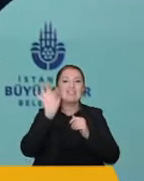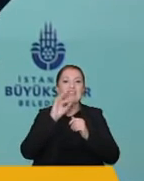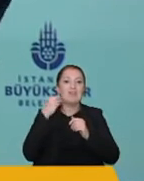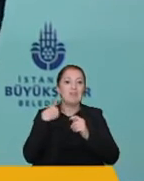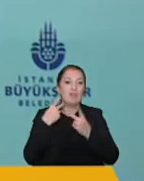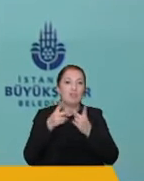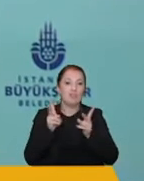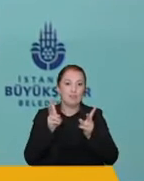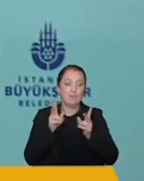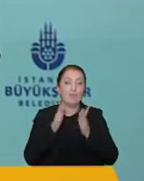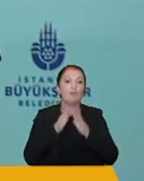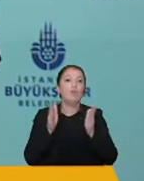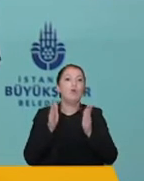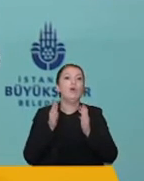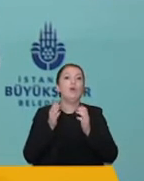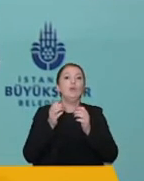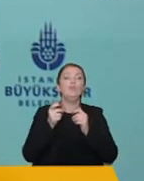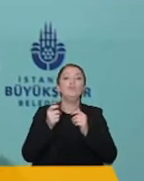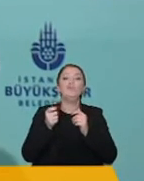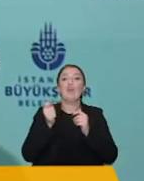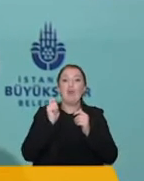açıldı.